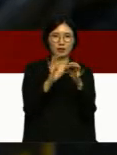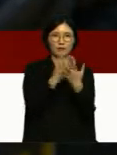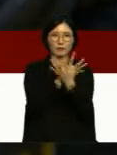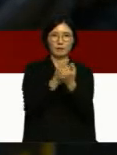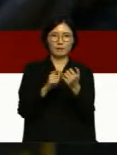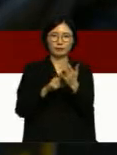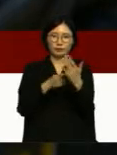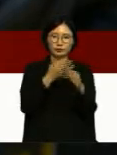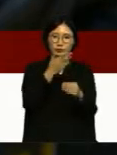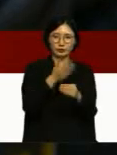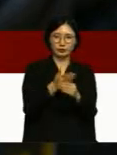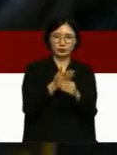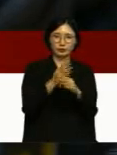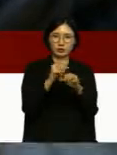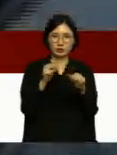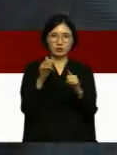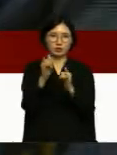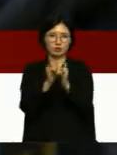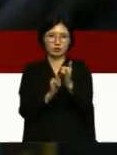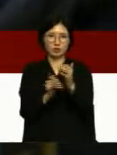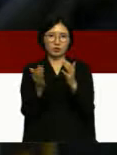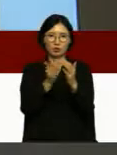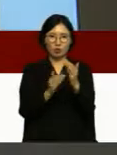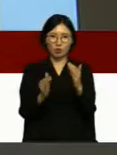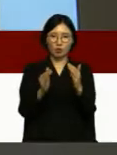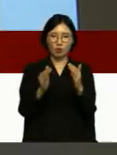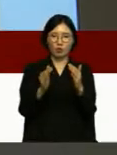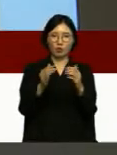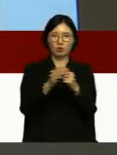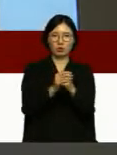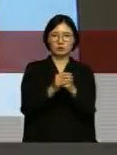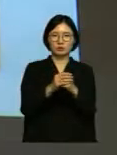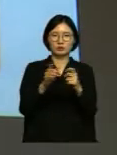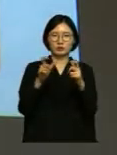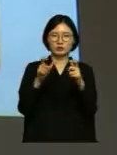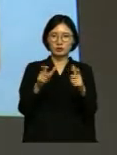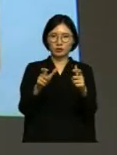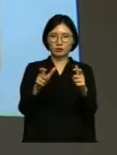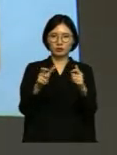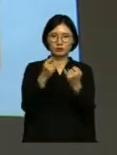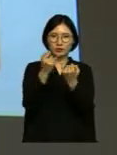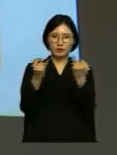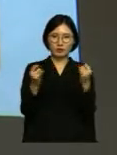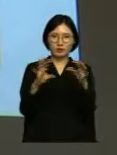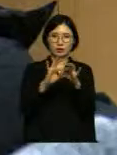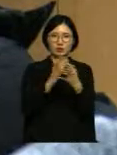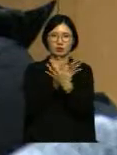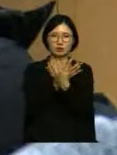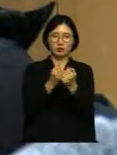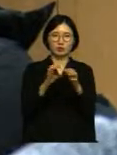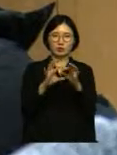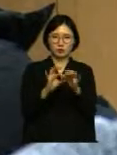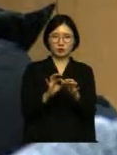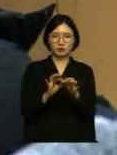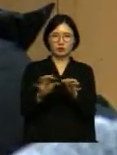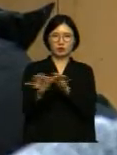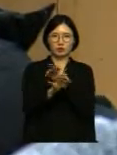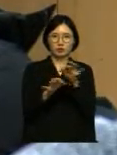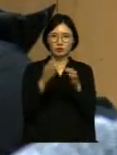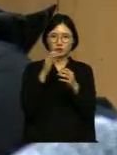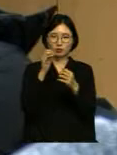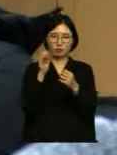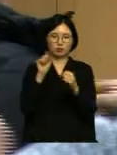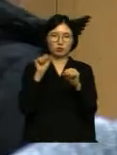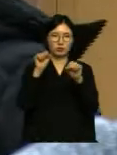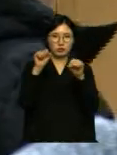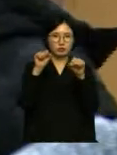있습니다. 지리와 역사적 공동문화권인 개성시와 자매결연을 통해 경제와 축제, 체육 등 다양한 교류로